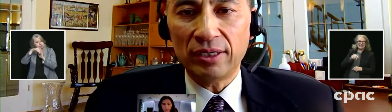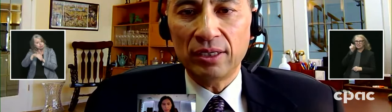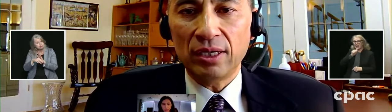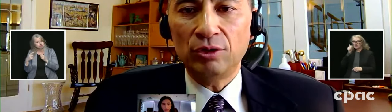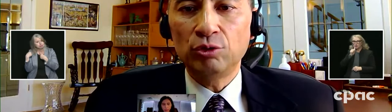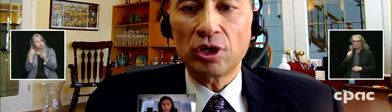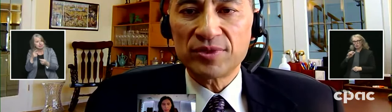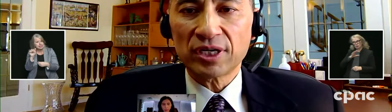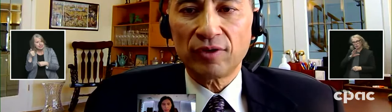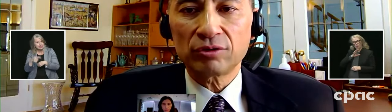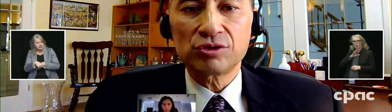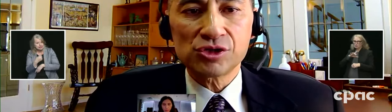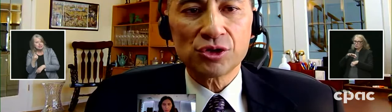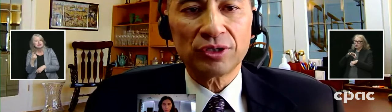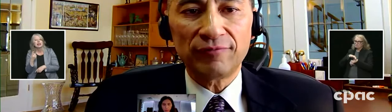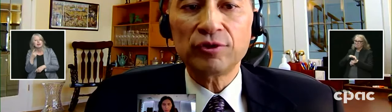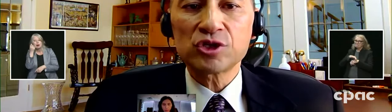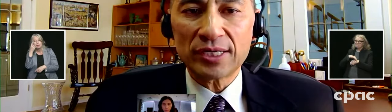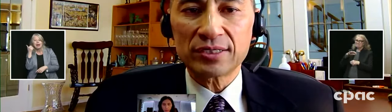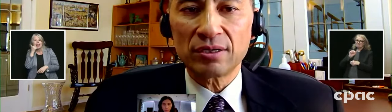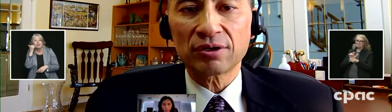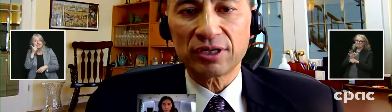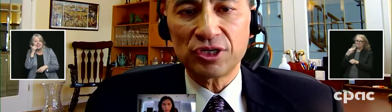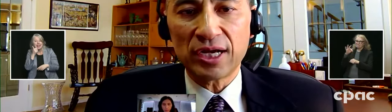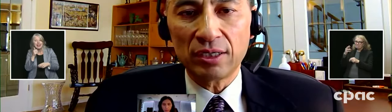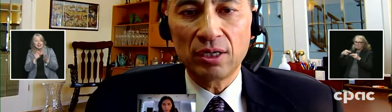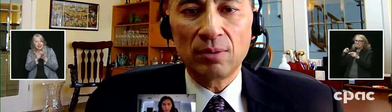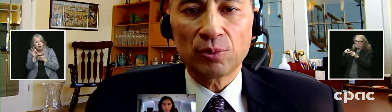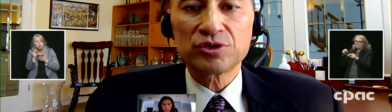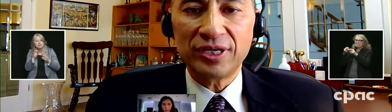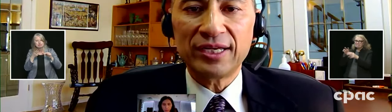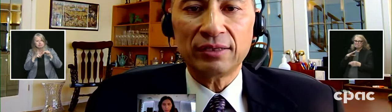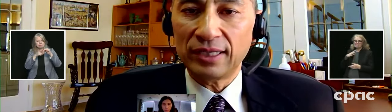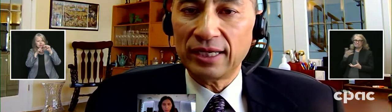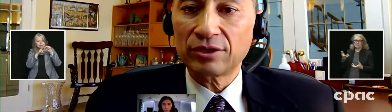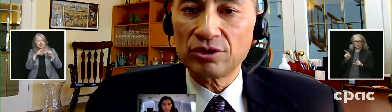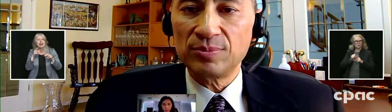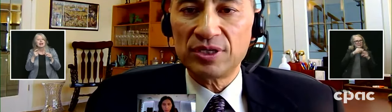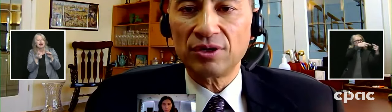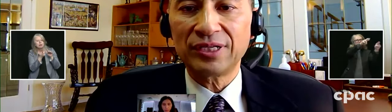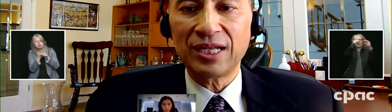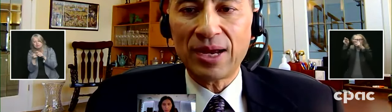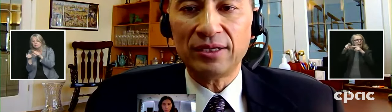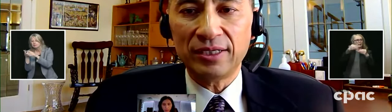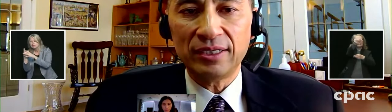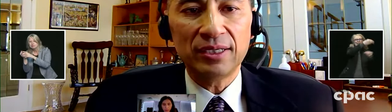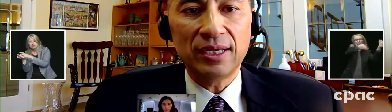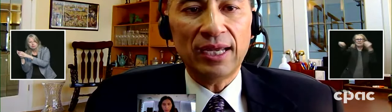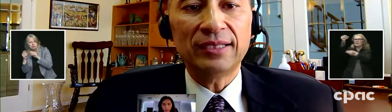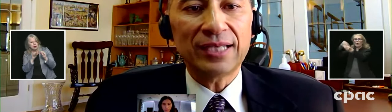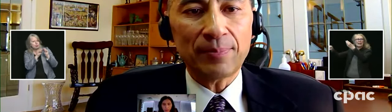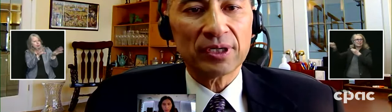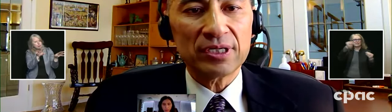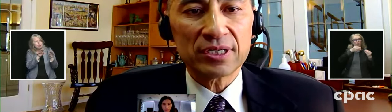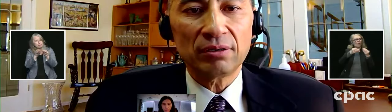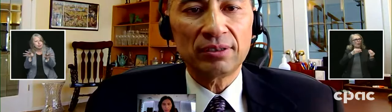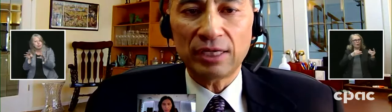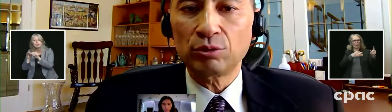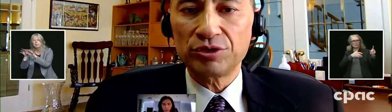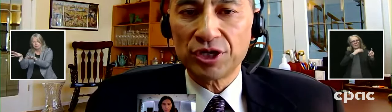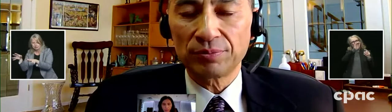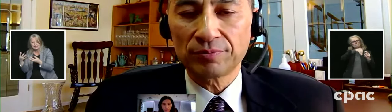élevé et nous observons toujours des fluctuations régionales pour ce qui est de la transmission de la maladie et de